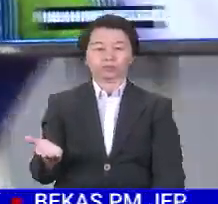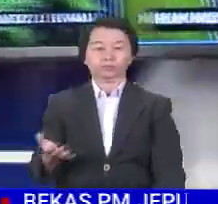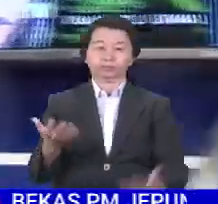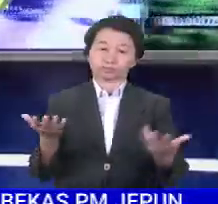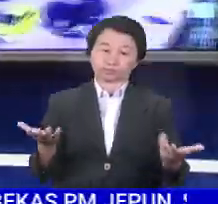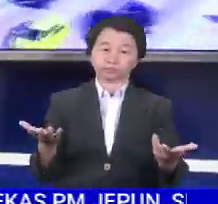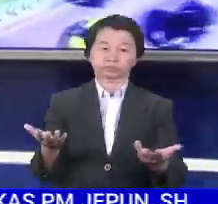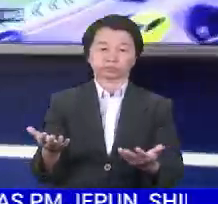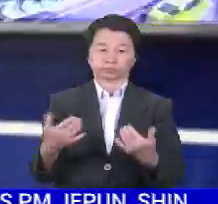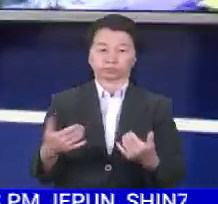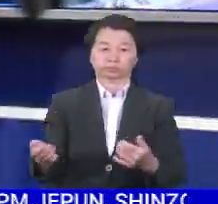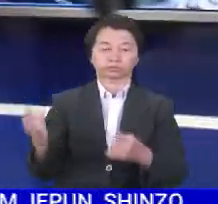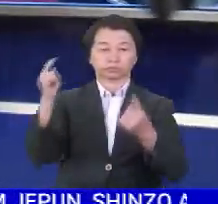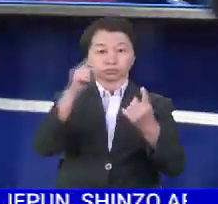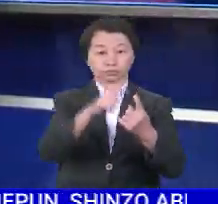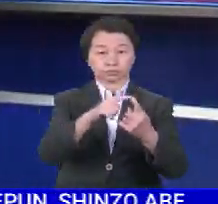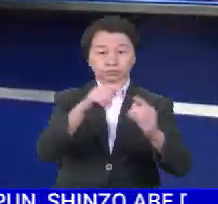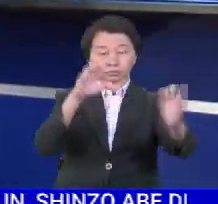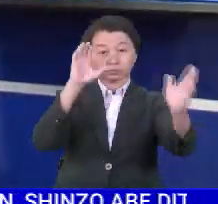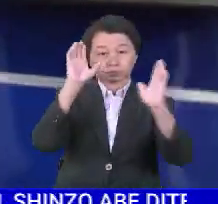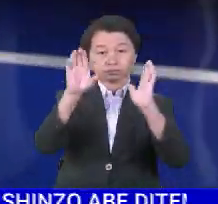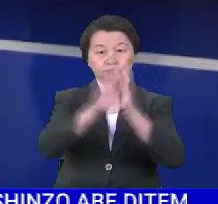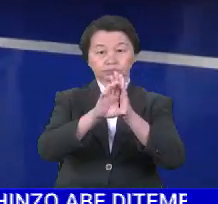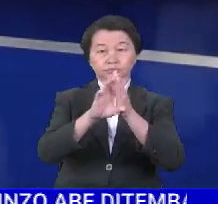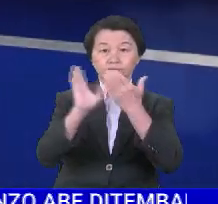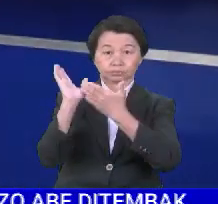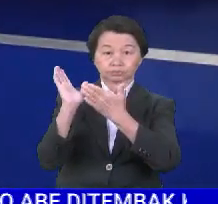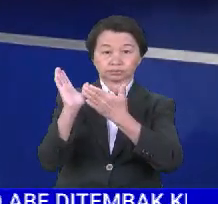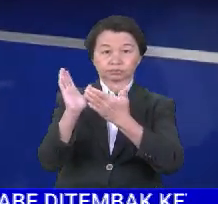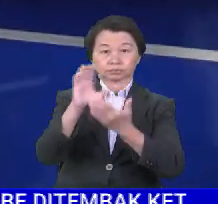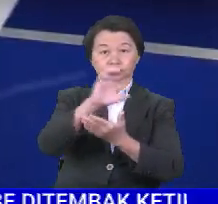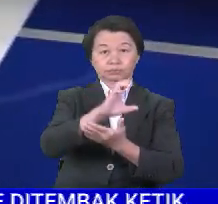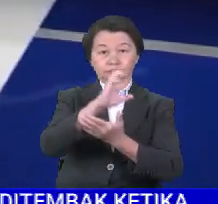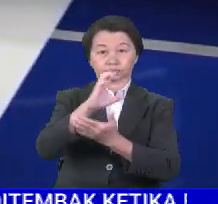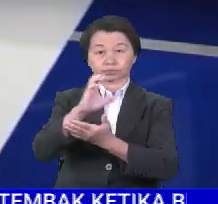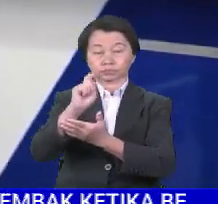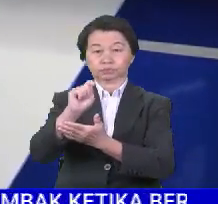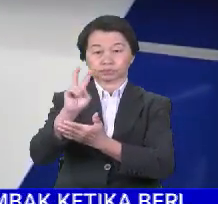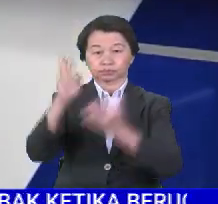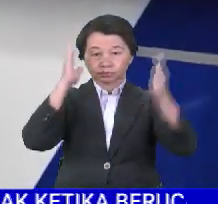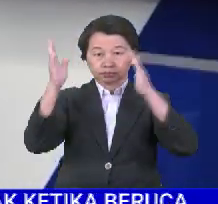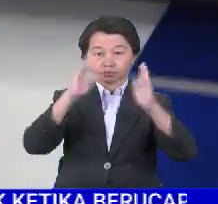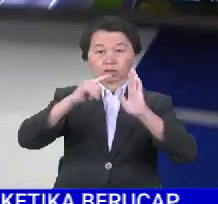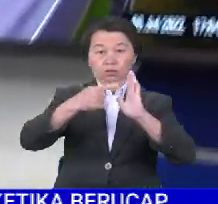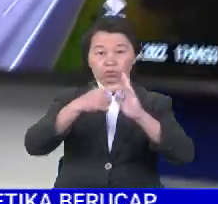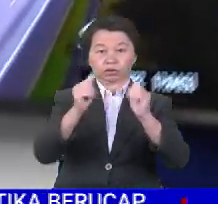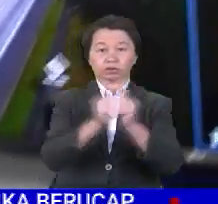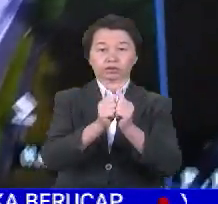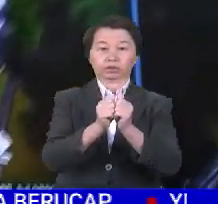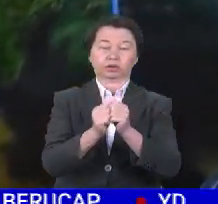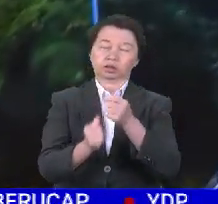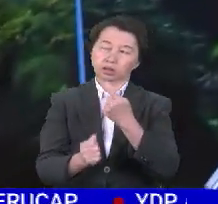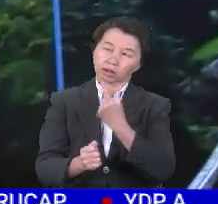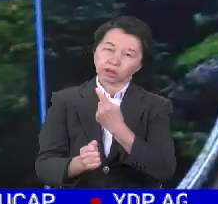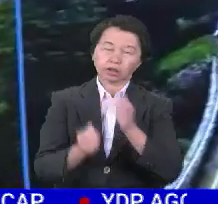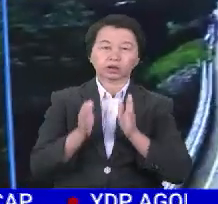Jadi kita terus kepada paparan kamera litar tertutup di sepanjang lebuh raya di negara ini. Kita mulakan dengan